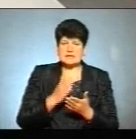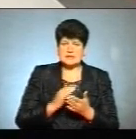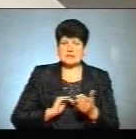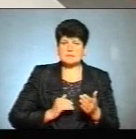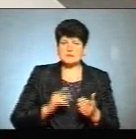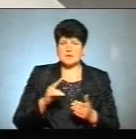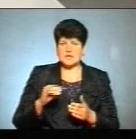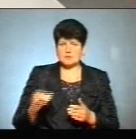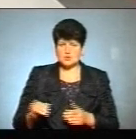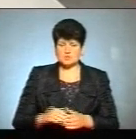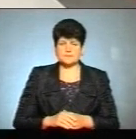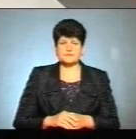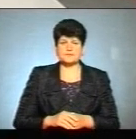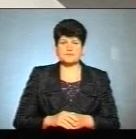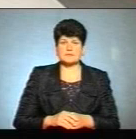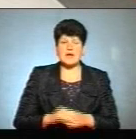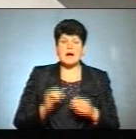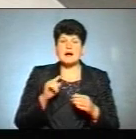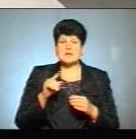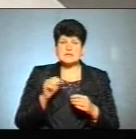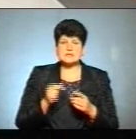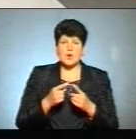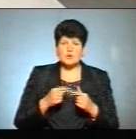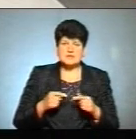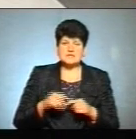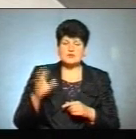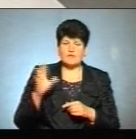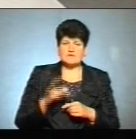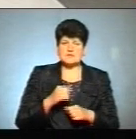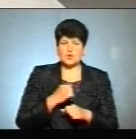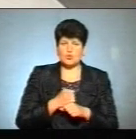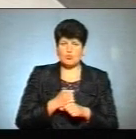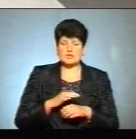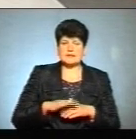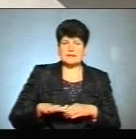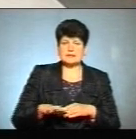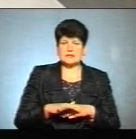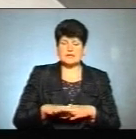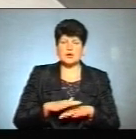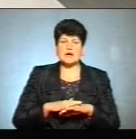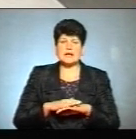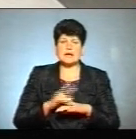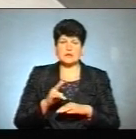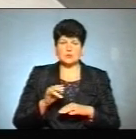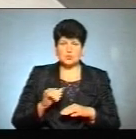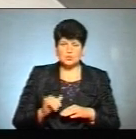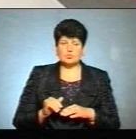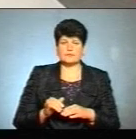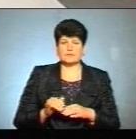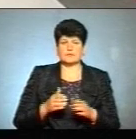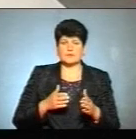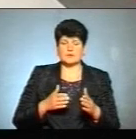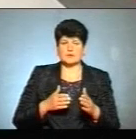підприємцю. А за організацію всієї роботи на території ринку, на керівництві ринку, але вплоть до